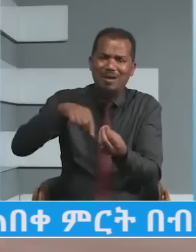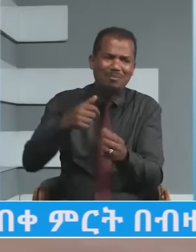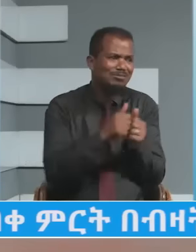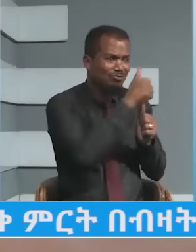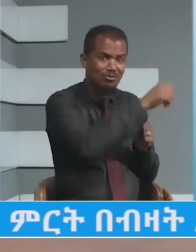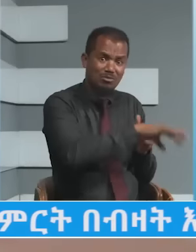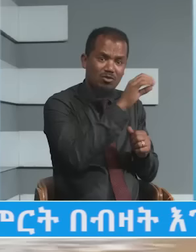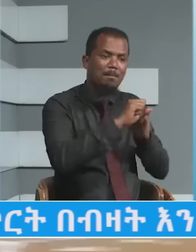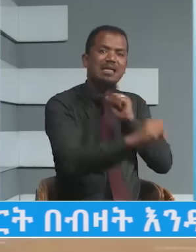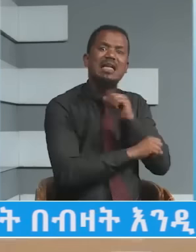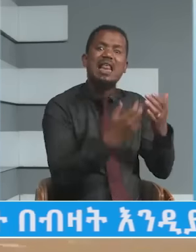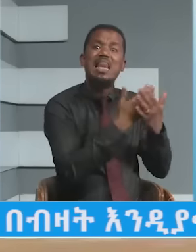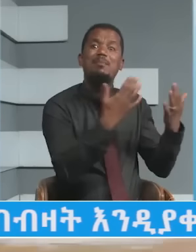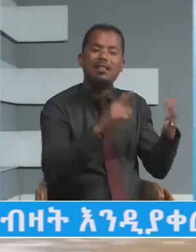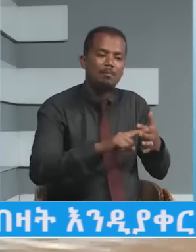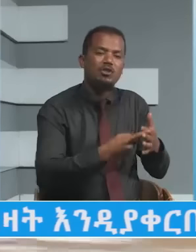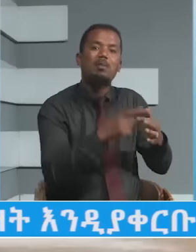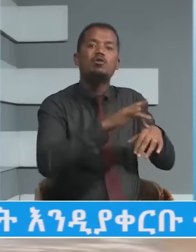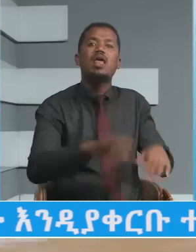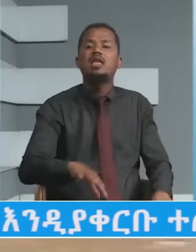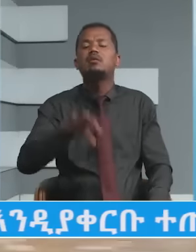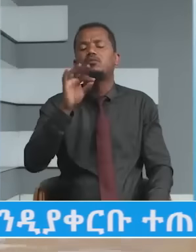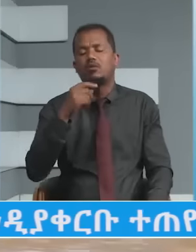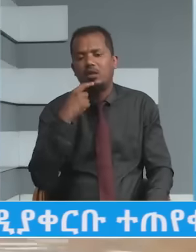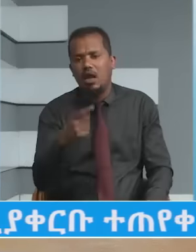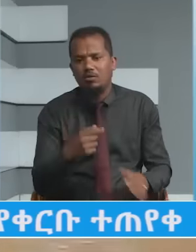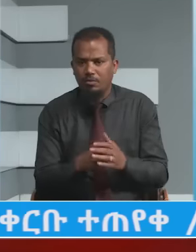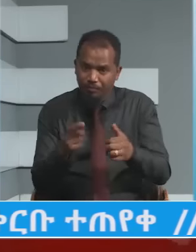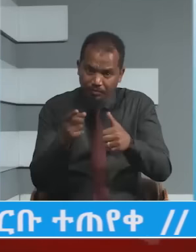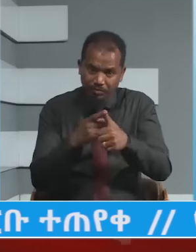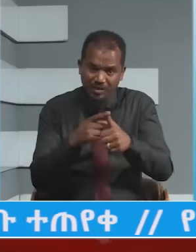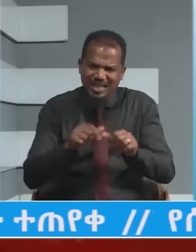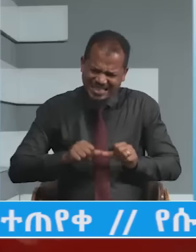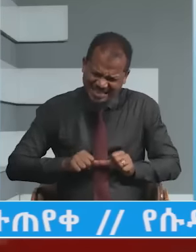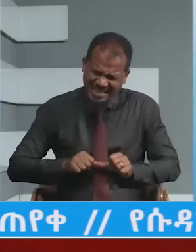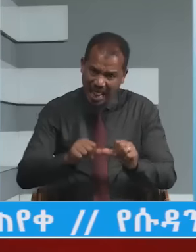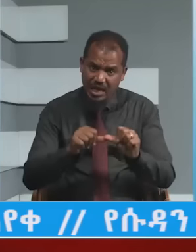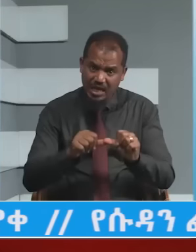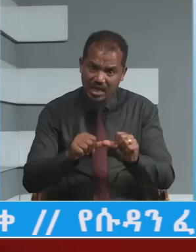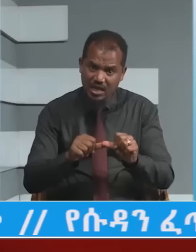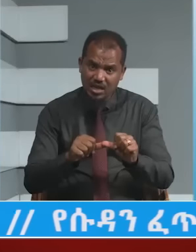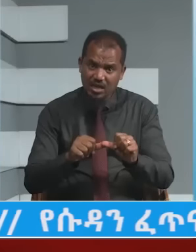ሰፈራ ጣቢያዎች የመሰረተ ልማት ስራዎች በጅማሮ ላይ እንደሚገኙ አሳውቀውናል። አንደኛ ዘላቂ